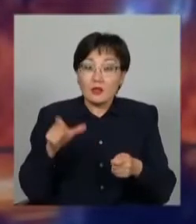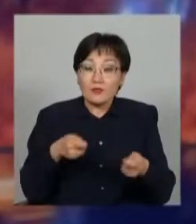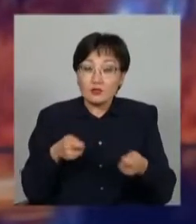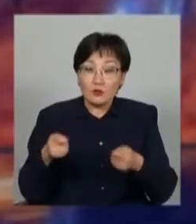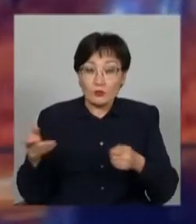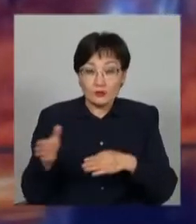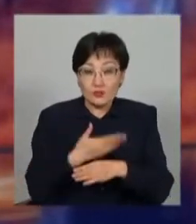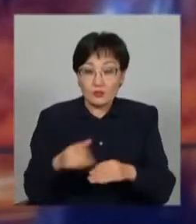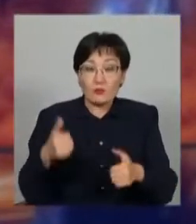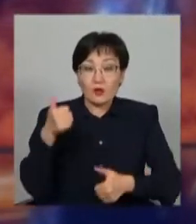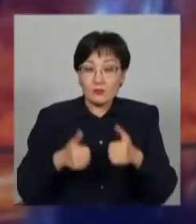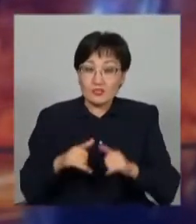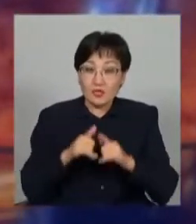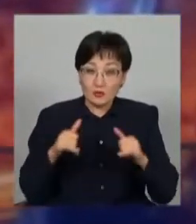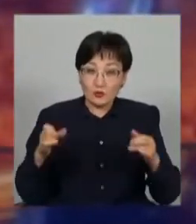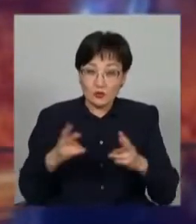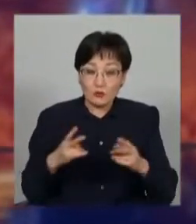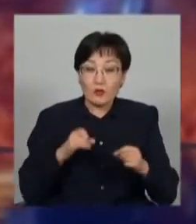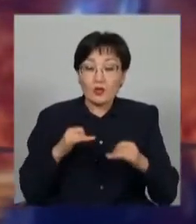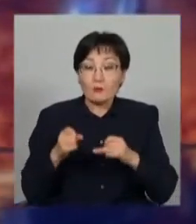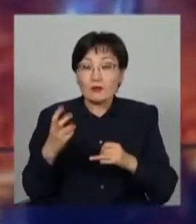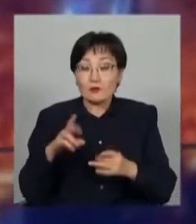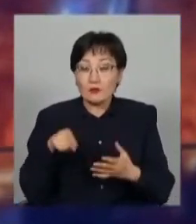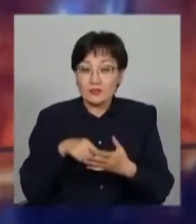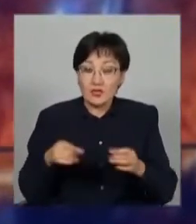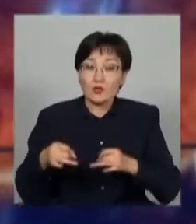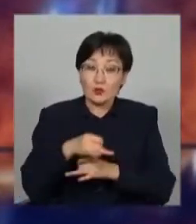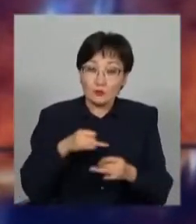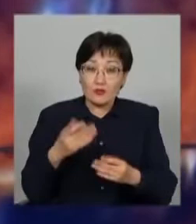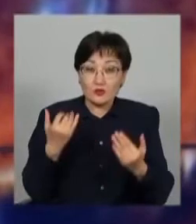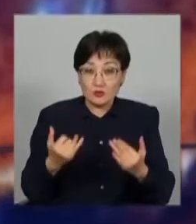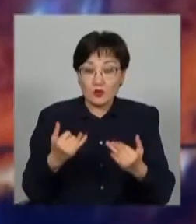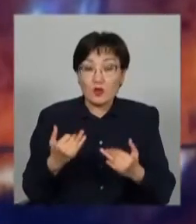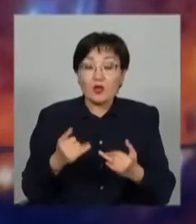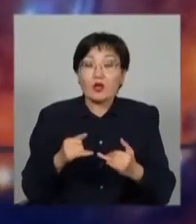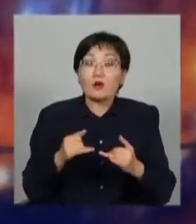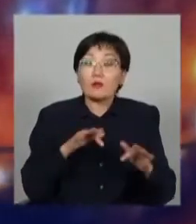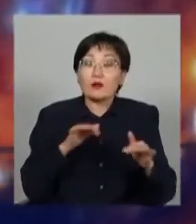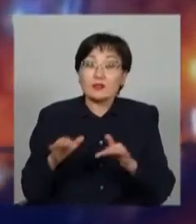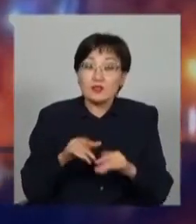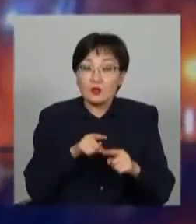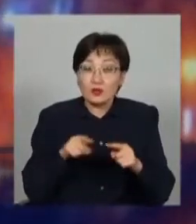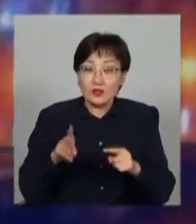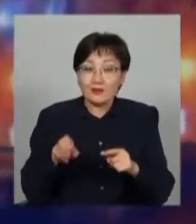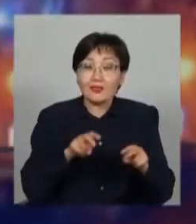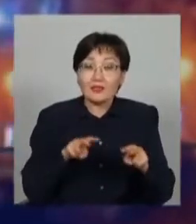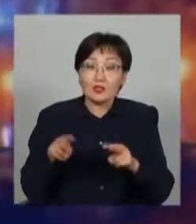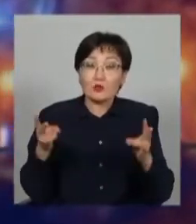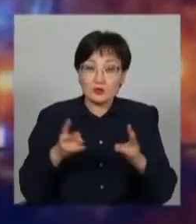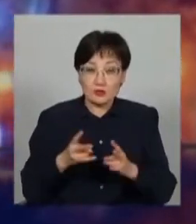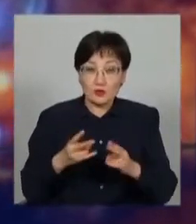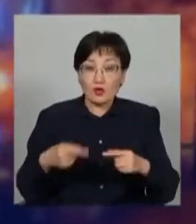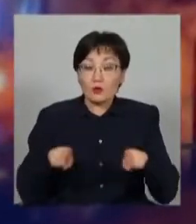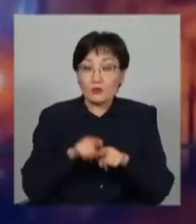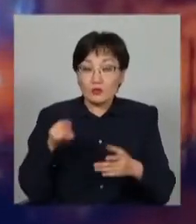Демек, бәсекелестик артат. Сухбатта биршама маселе козголду, ал энди онун ишке асырылуу барысын калай кадагалау керек.